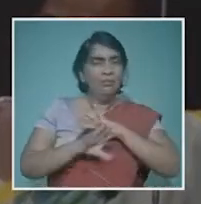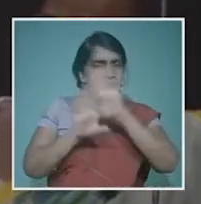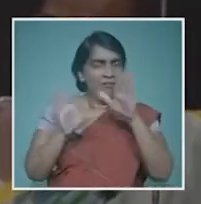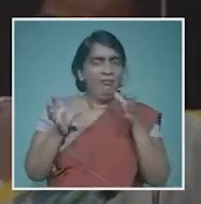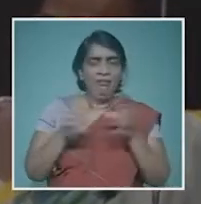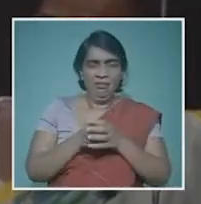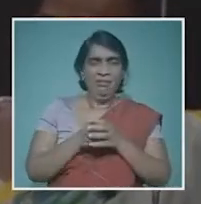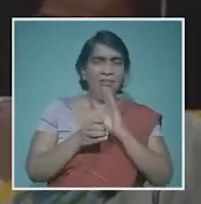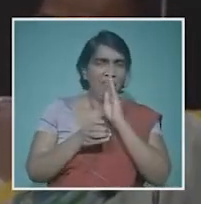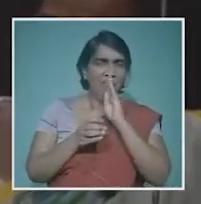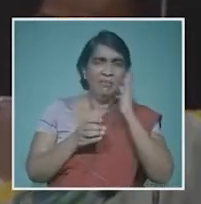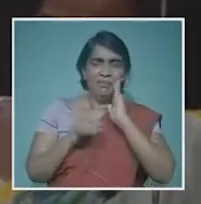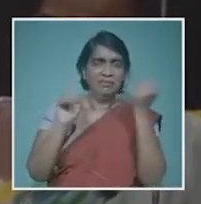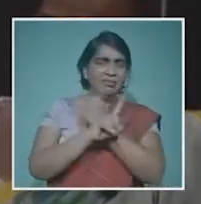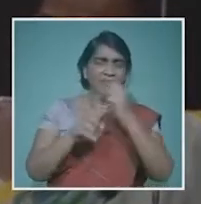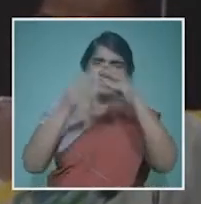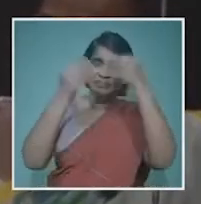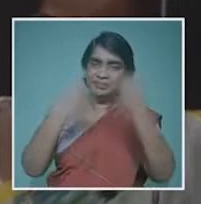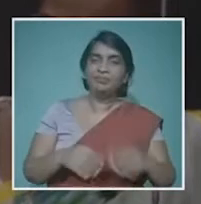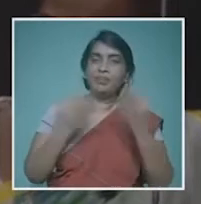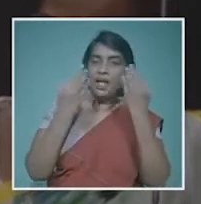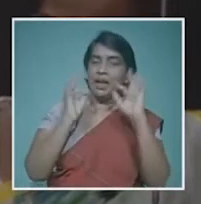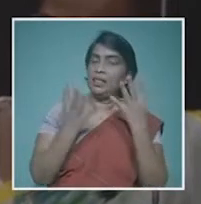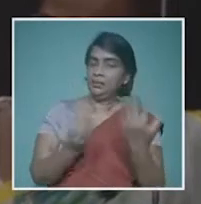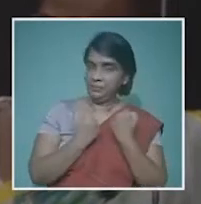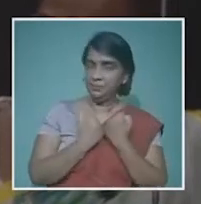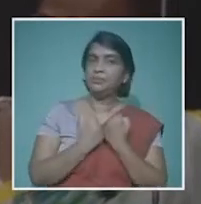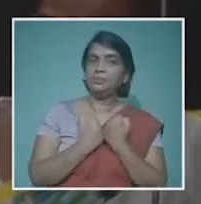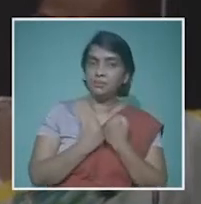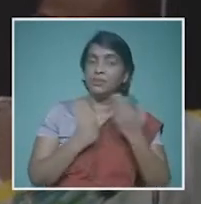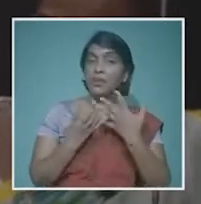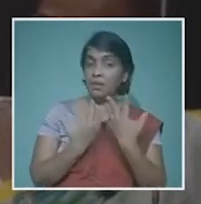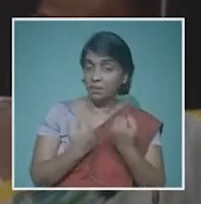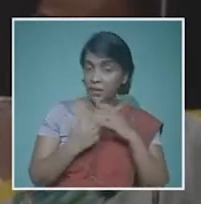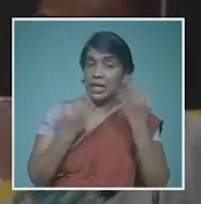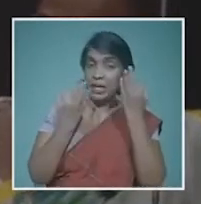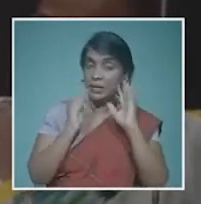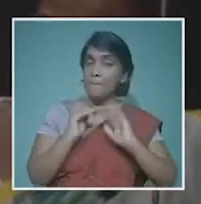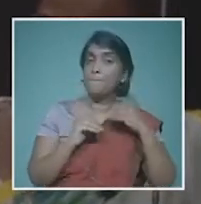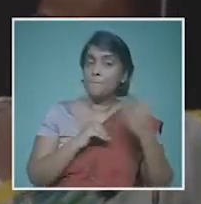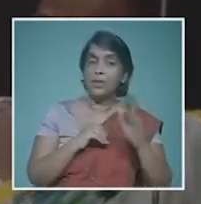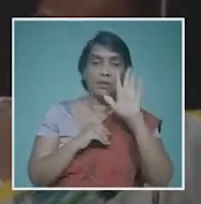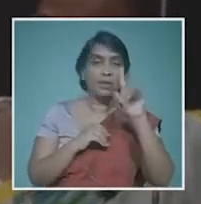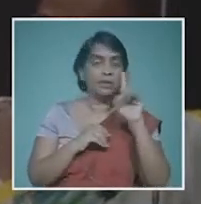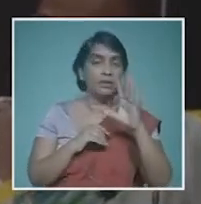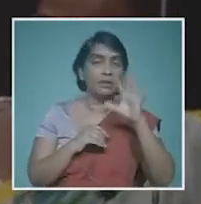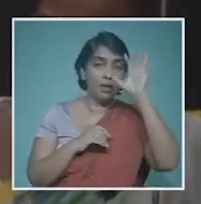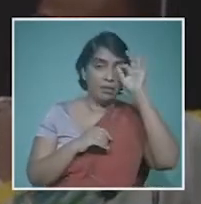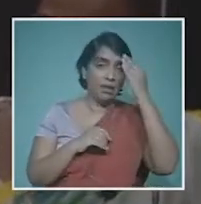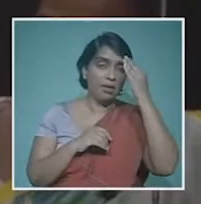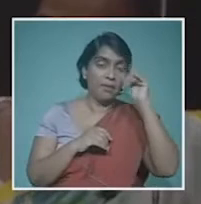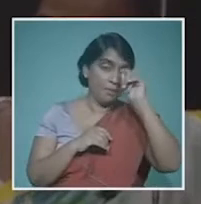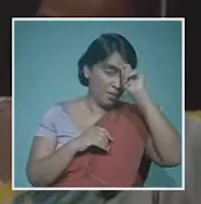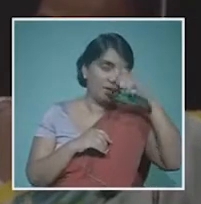එකට ඉඳලා විදේශ බලවේග පරාජය කරලා නිදහස ලබා ගත්තා. ඒ ලබා ගත්ත නිදහසෙන් පස්සේ 52 දී බණ්ඩාරනායක මහත්තයා අපෙන්